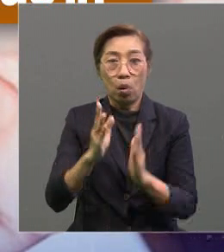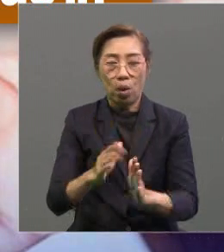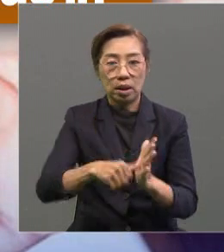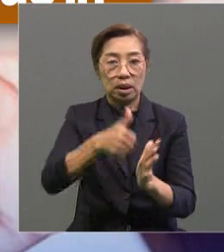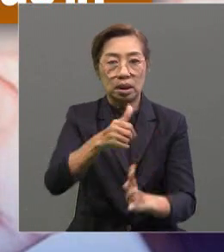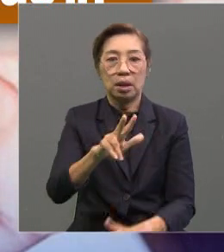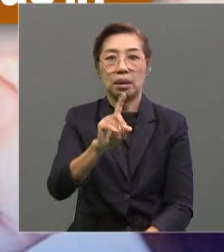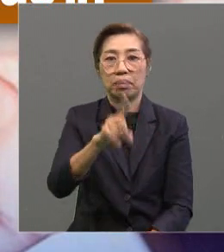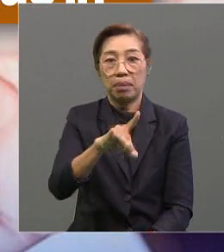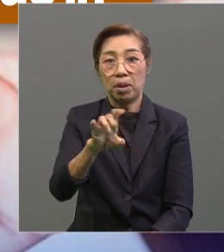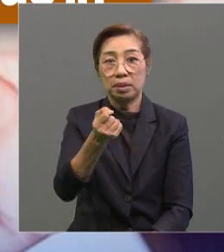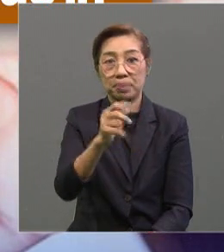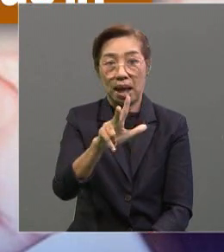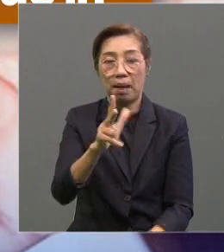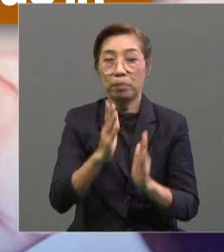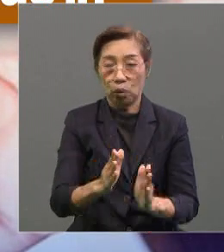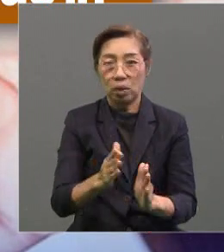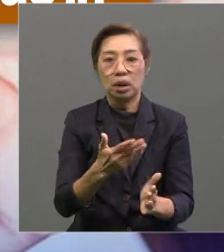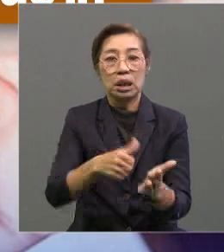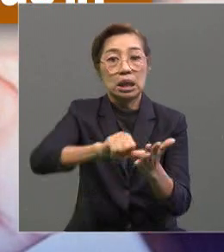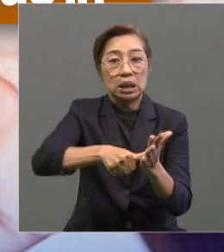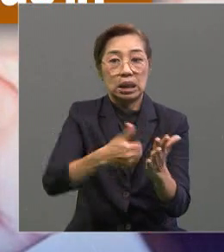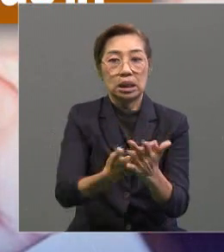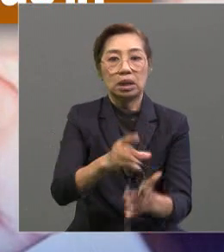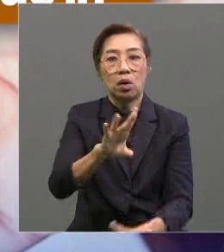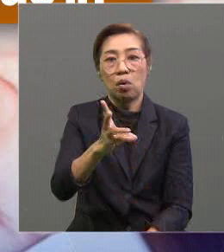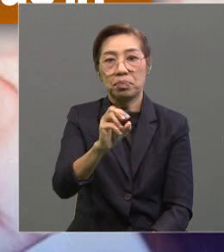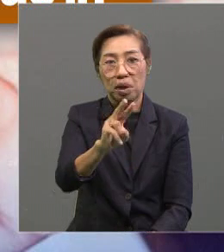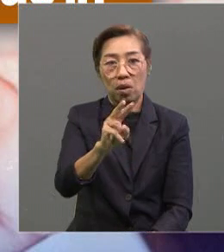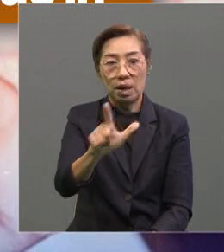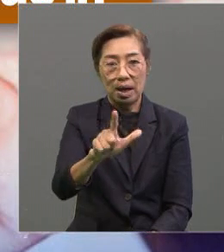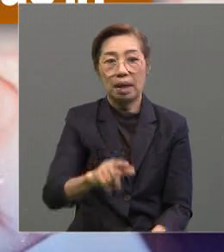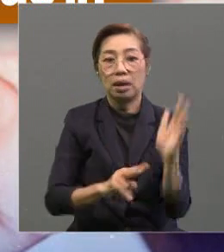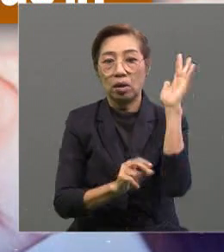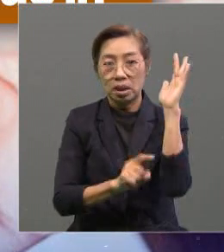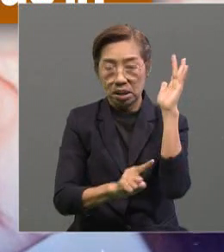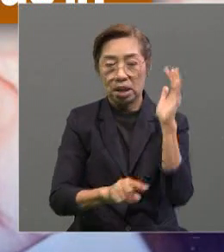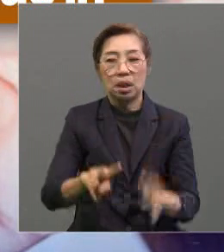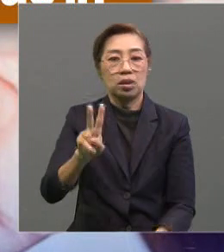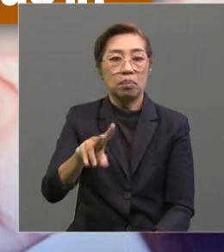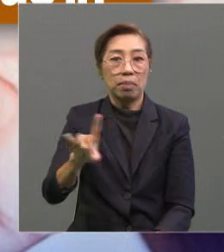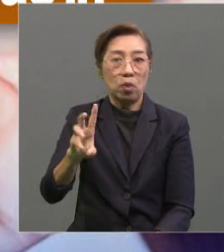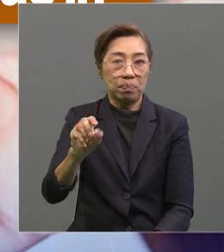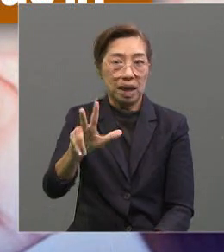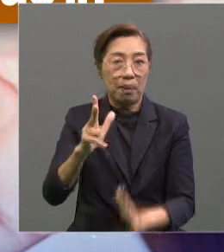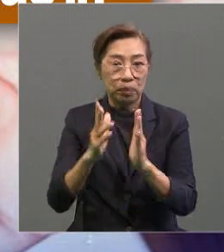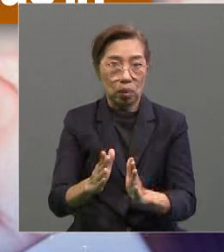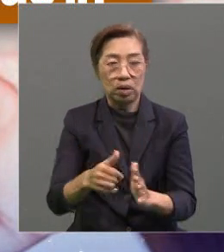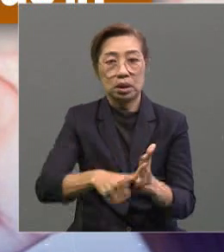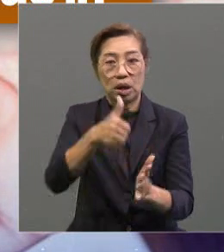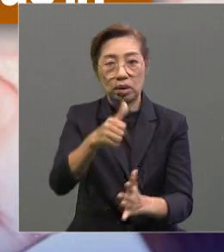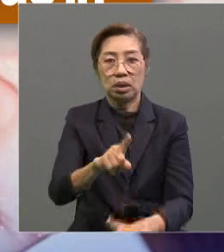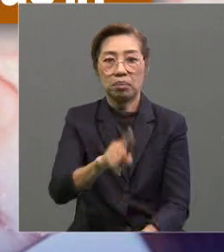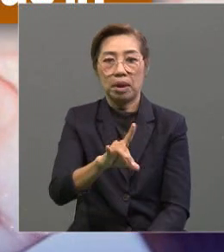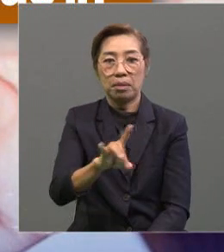1,1คนมูลหนี้ 162ล้านบาทนครศรีธรรมราช 2863คนเจ้าหนี้